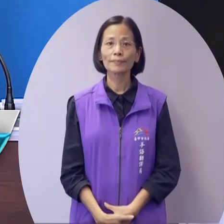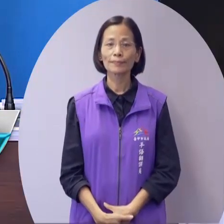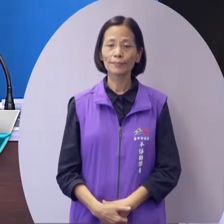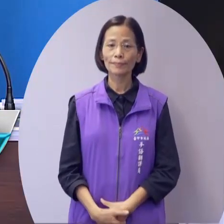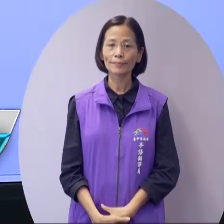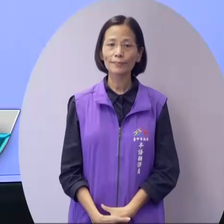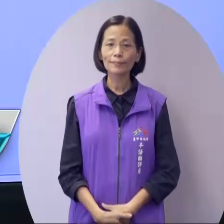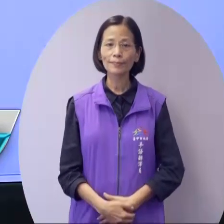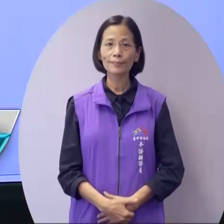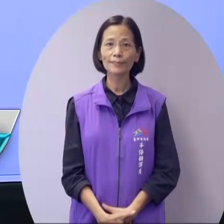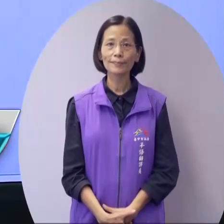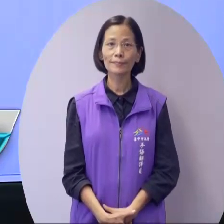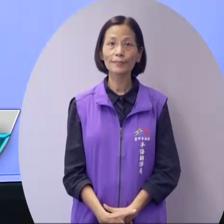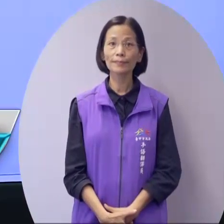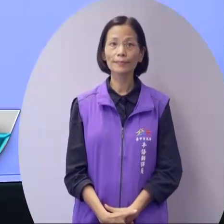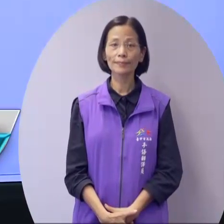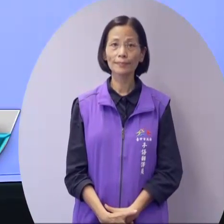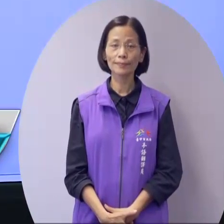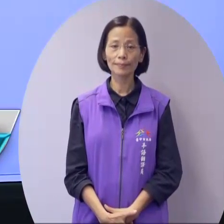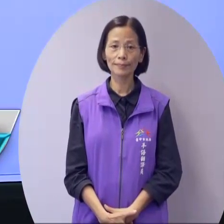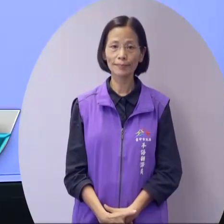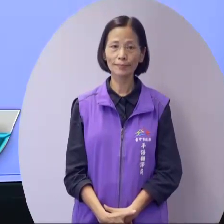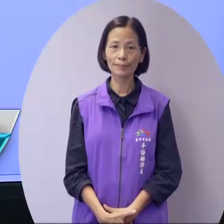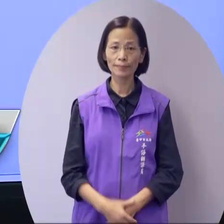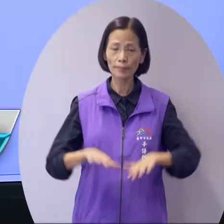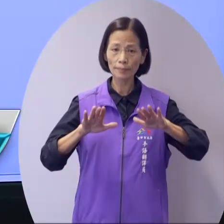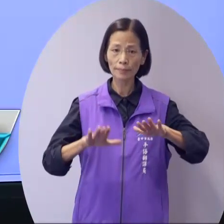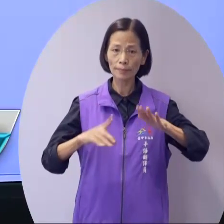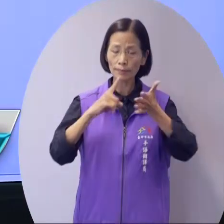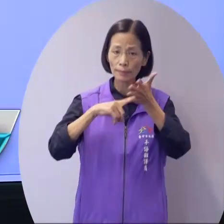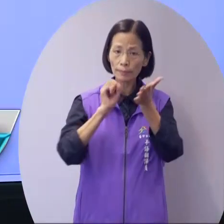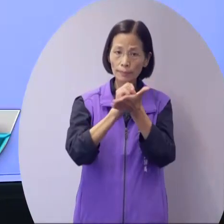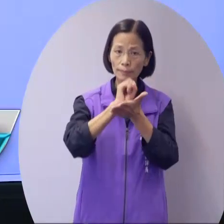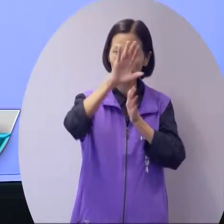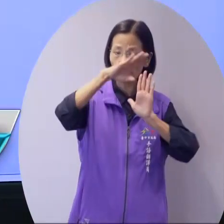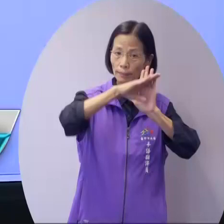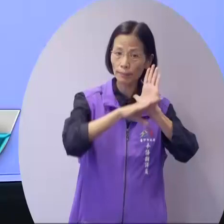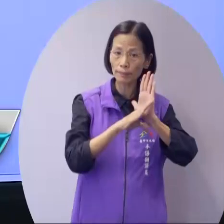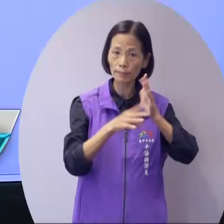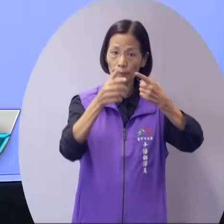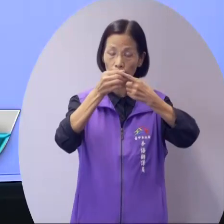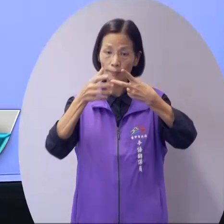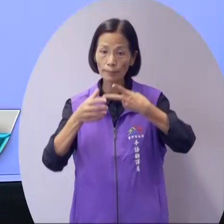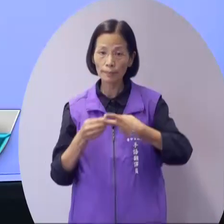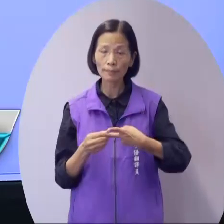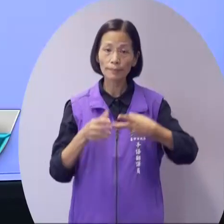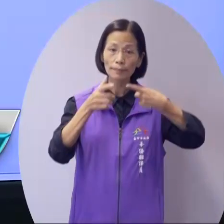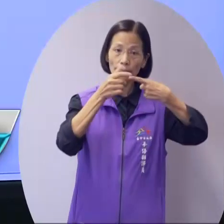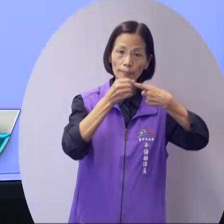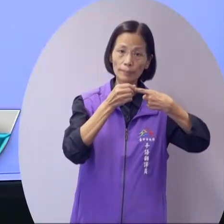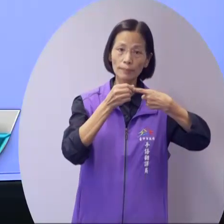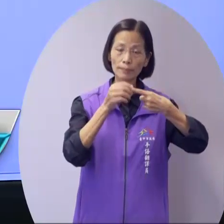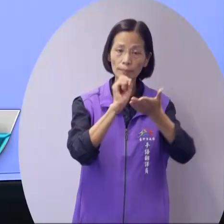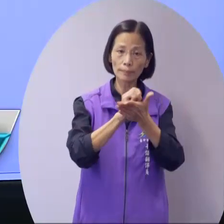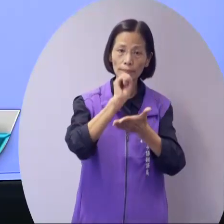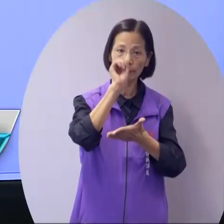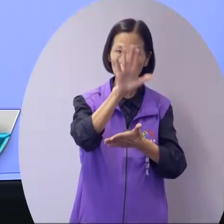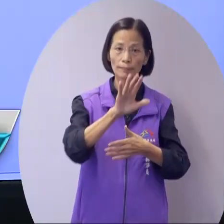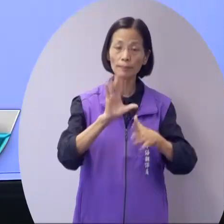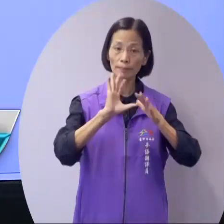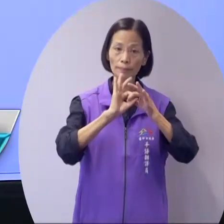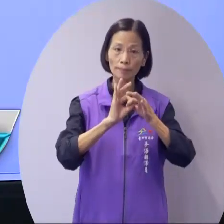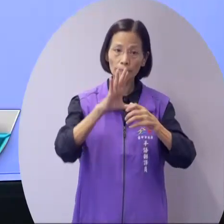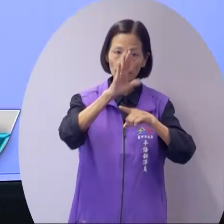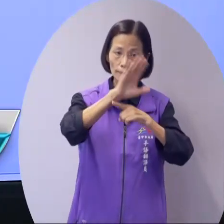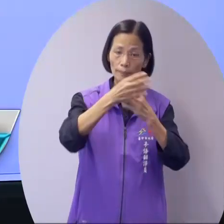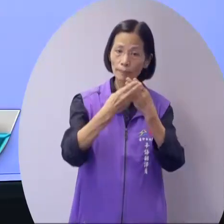好，下一页。那我今天的简报大纲分为两大面向，首先是报告有关于